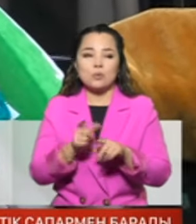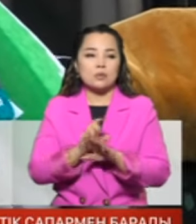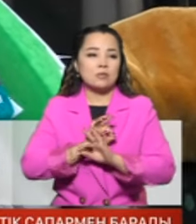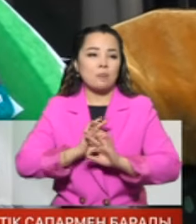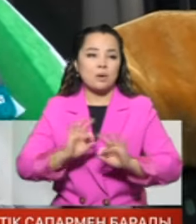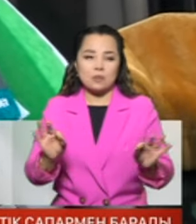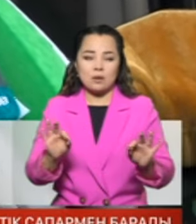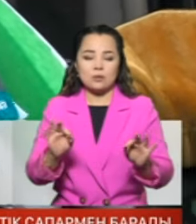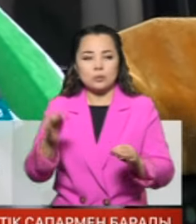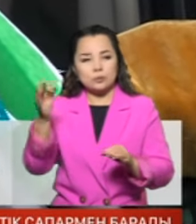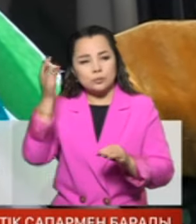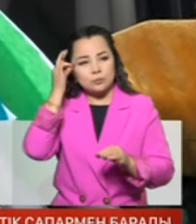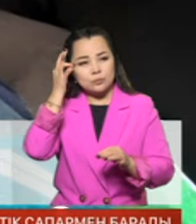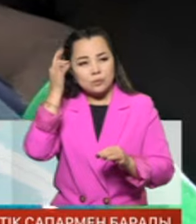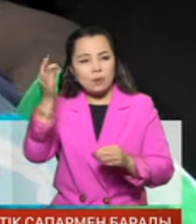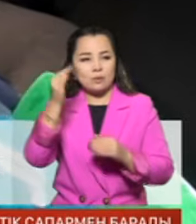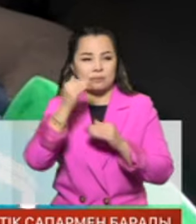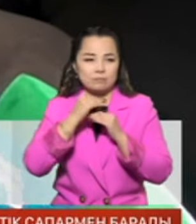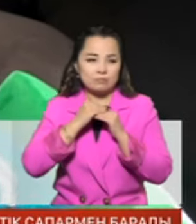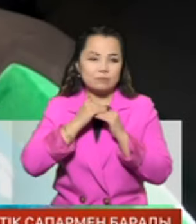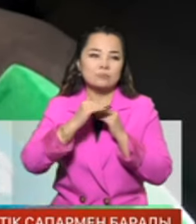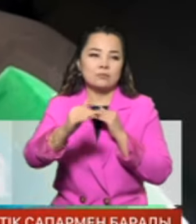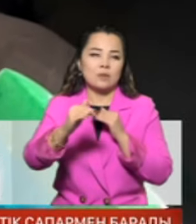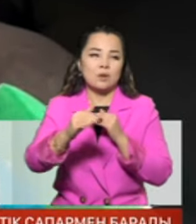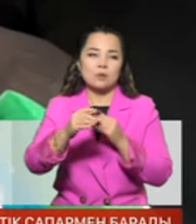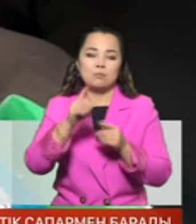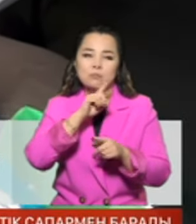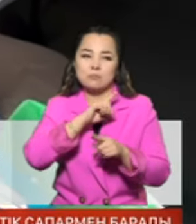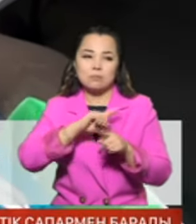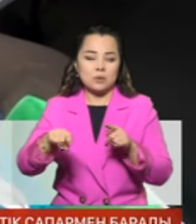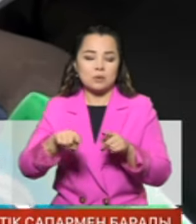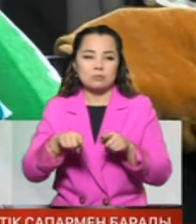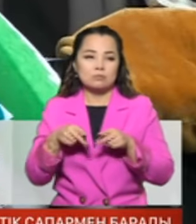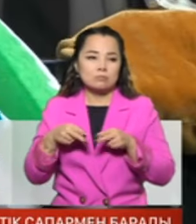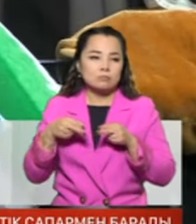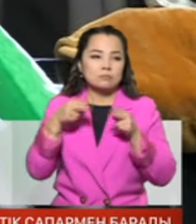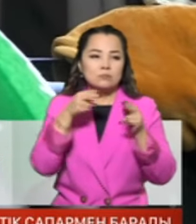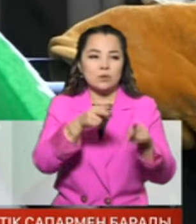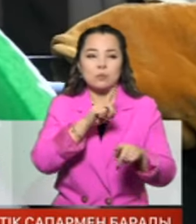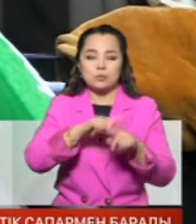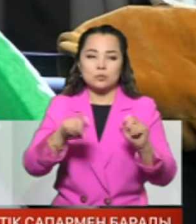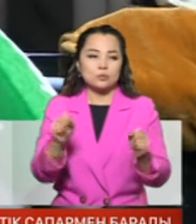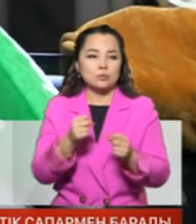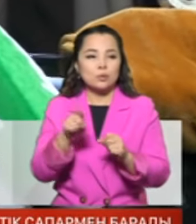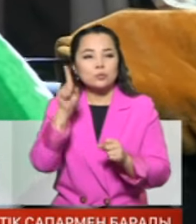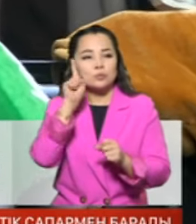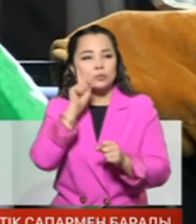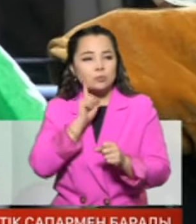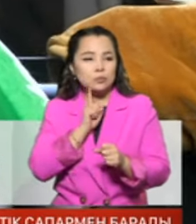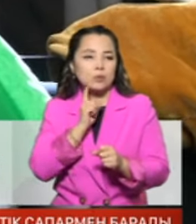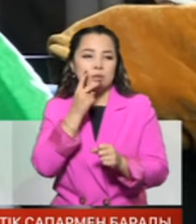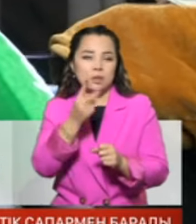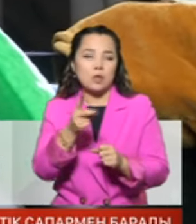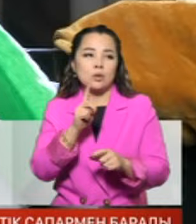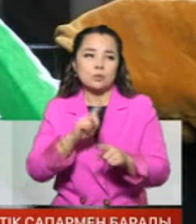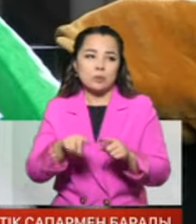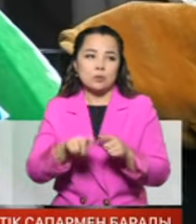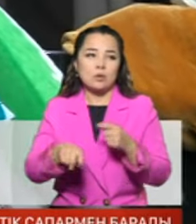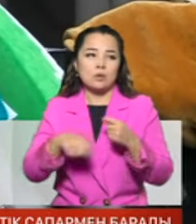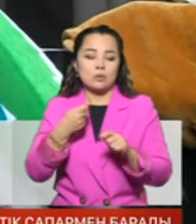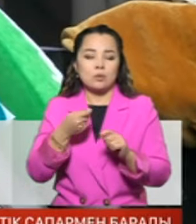тамаша. Ризамыз. Границаға жетеміз, болды, уже үйге келдік деп есептейміз. Егер жол бітсе, шығын